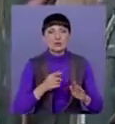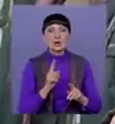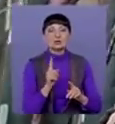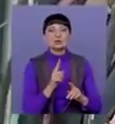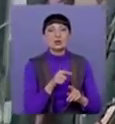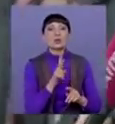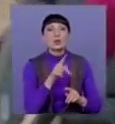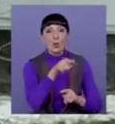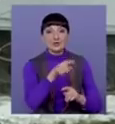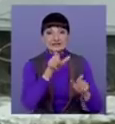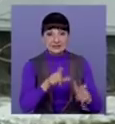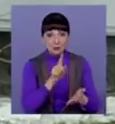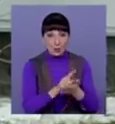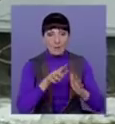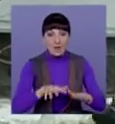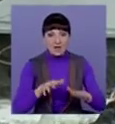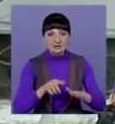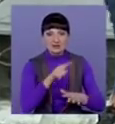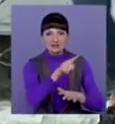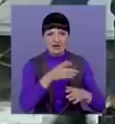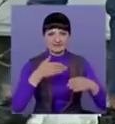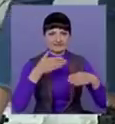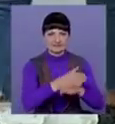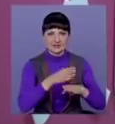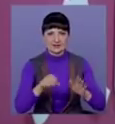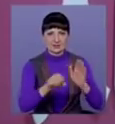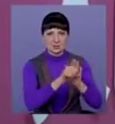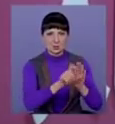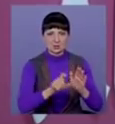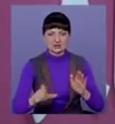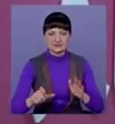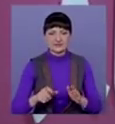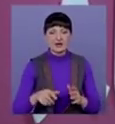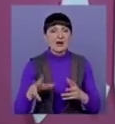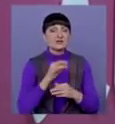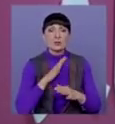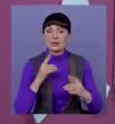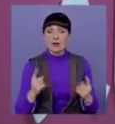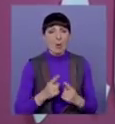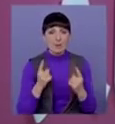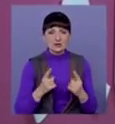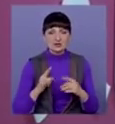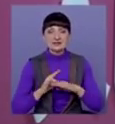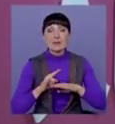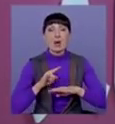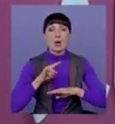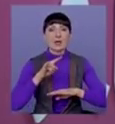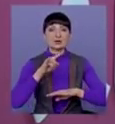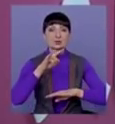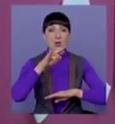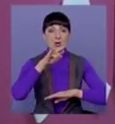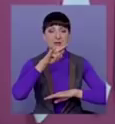на котором он должен был лететь, ничего не осталось. Ну, все было как обычно. Самолет начал набирать скорость,